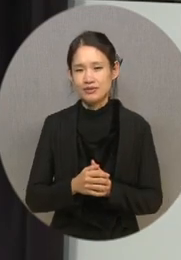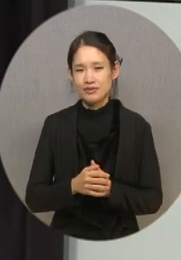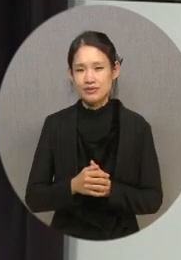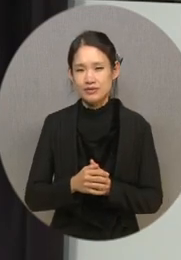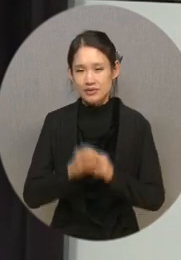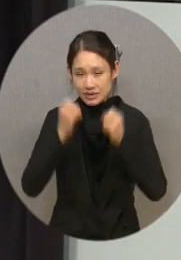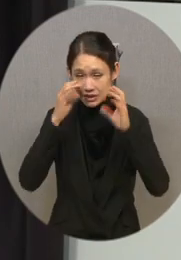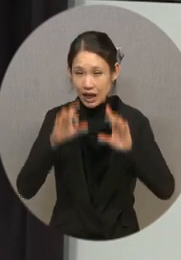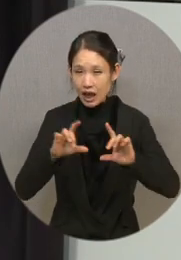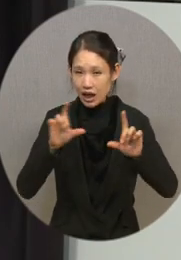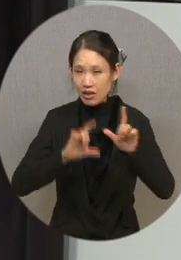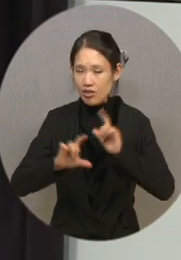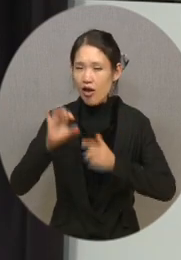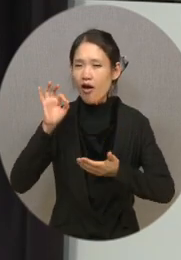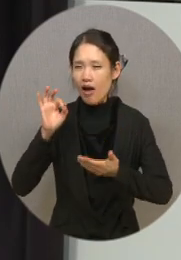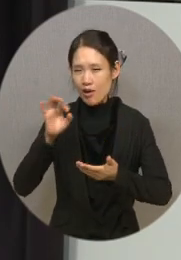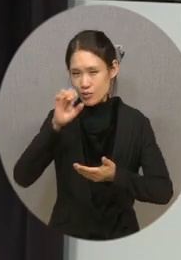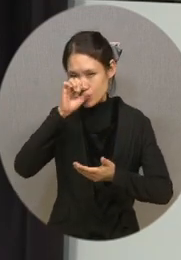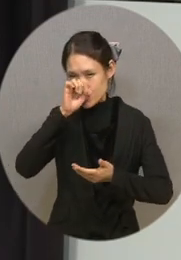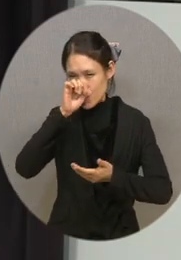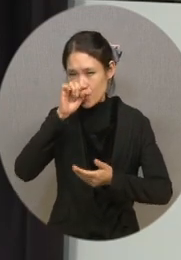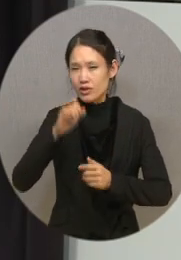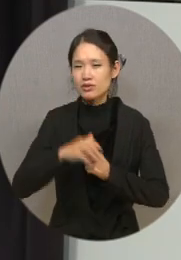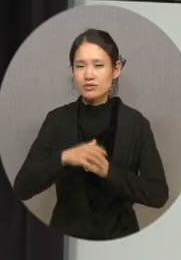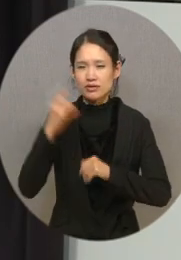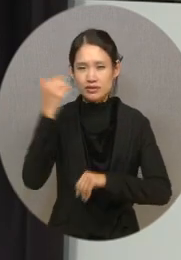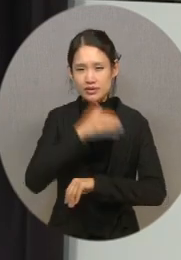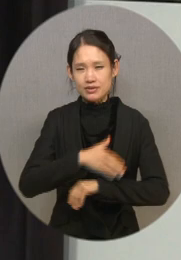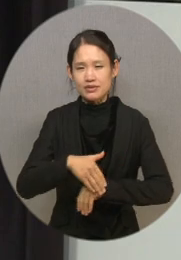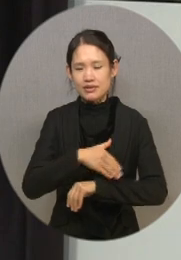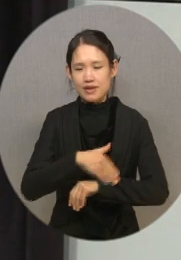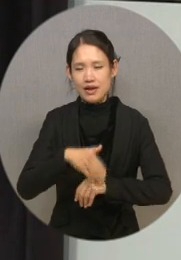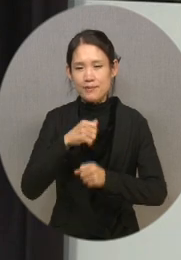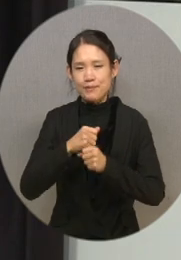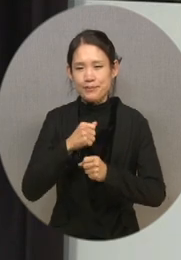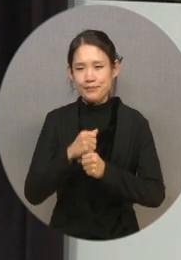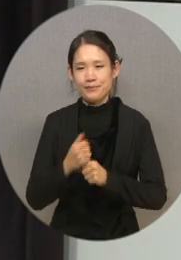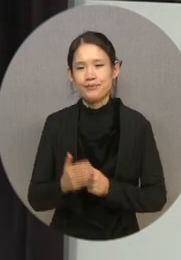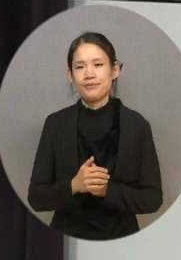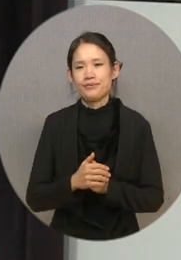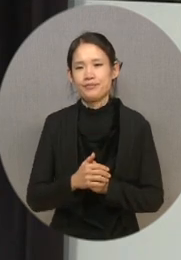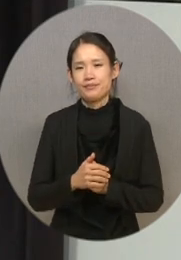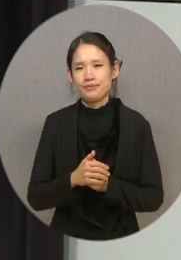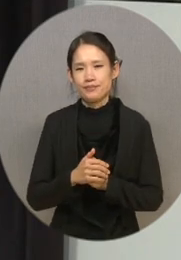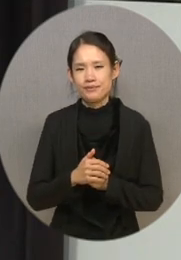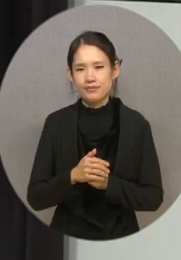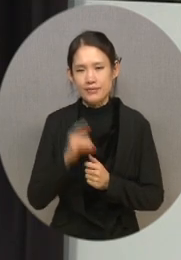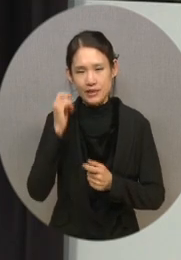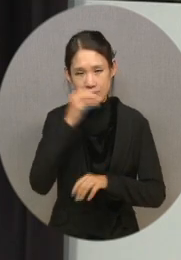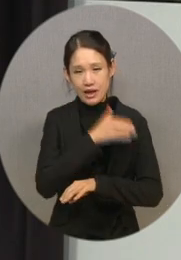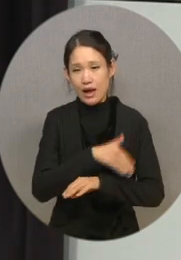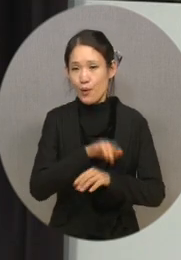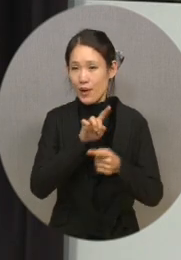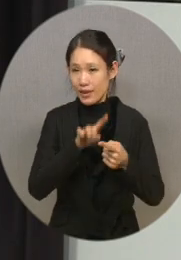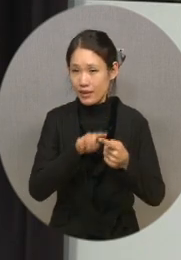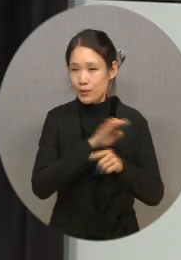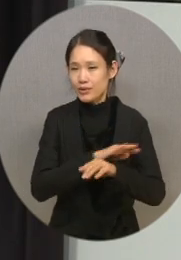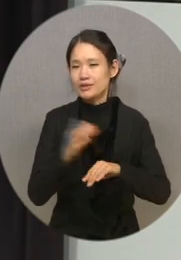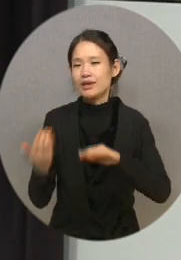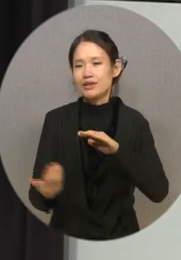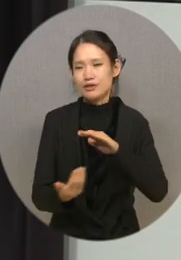갑진년에 갑입게 좋은 설계 잘 구상하셨으니까 이 설계가 잘